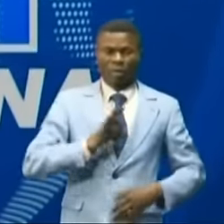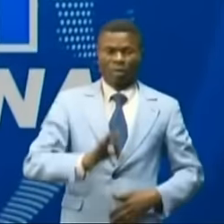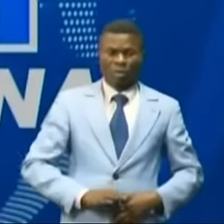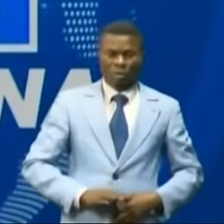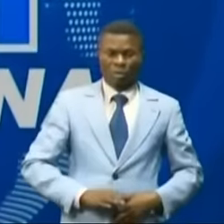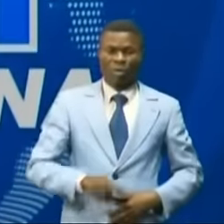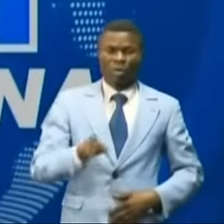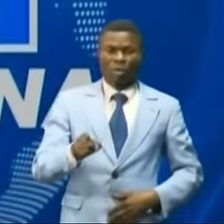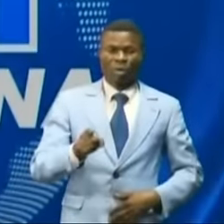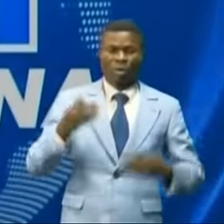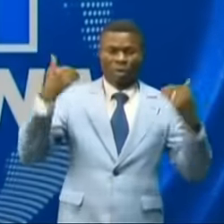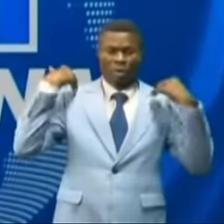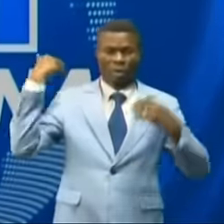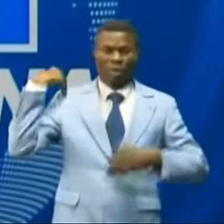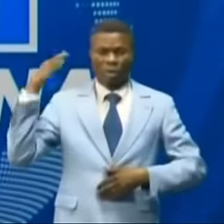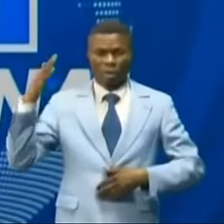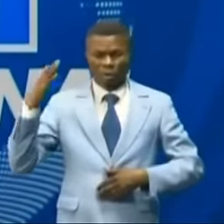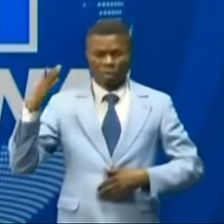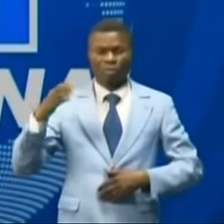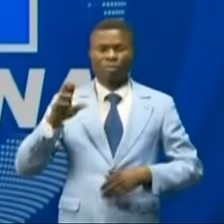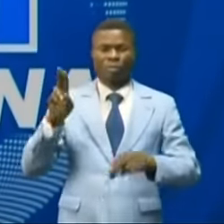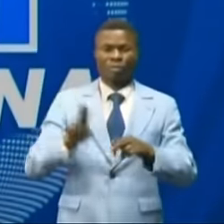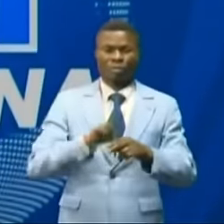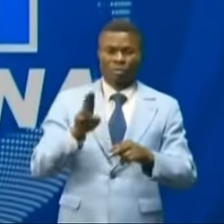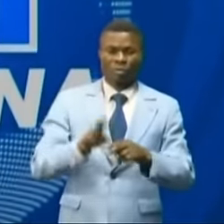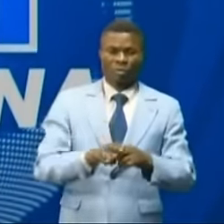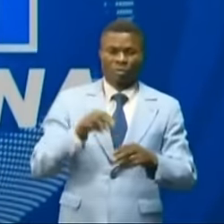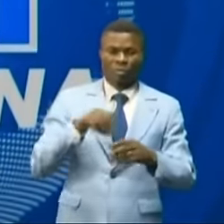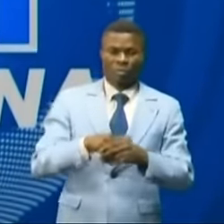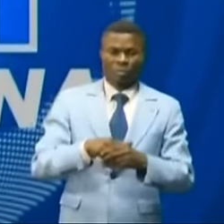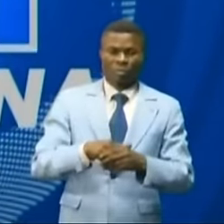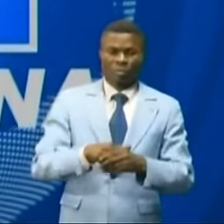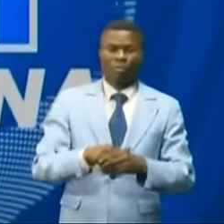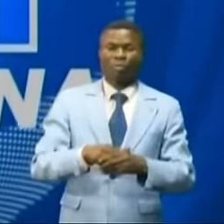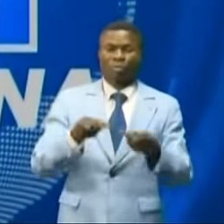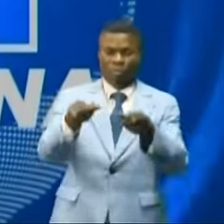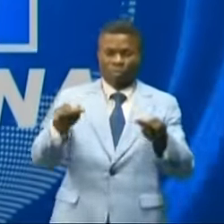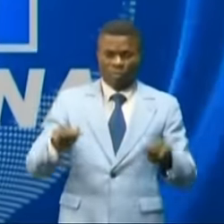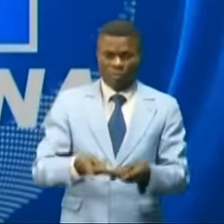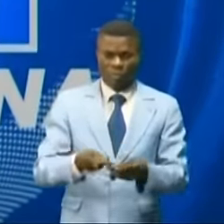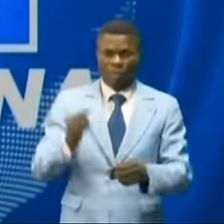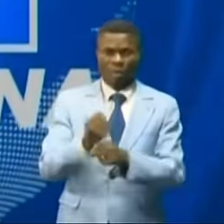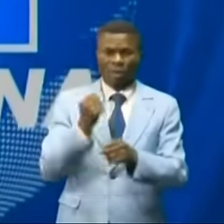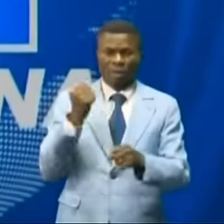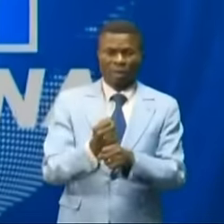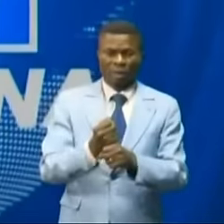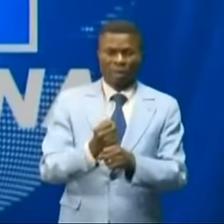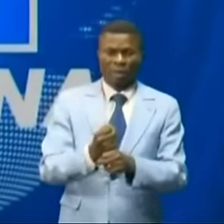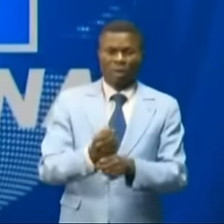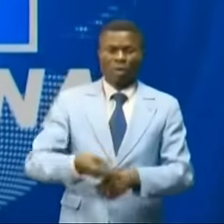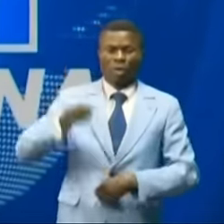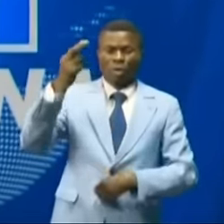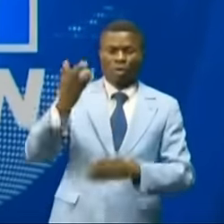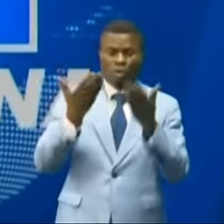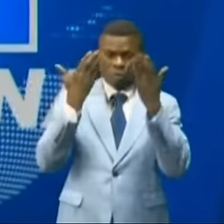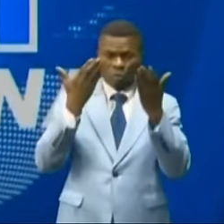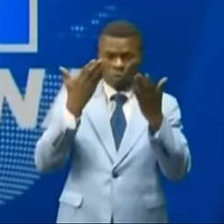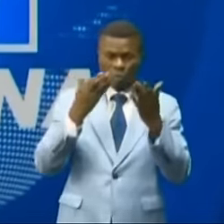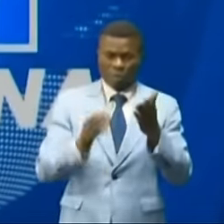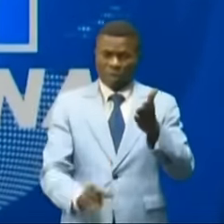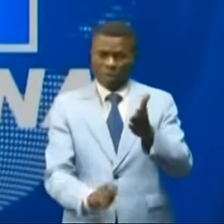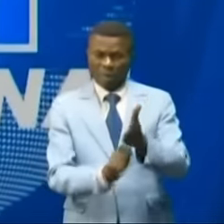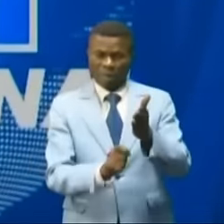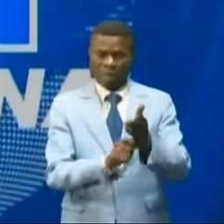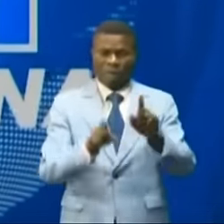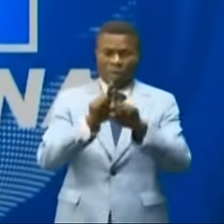Tshisekedi Tshilombo, chef de l'État, de puiser dans la pépinière des auditeurs du Collège des hautes études de stratégie